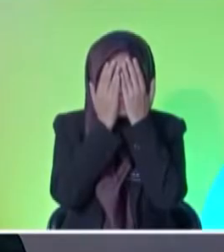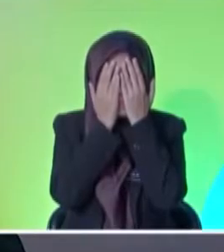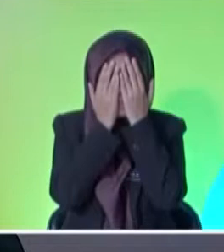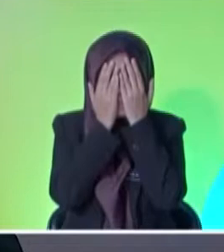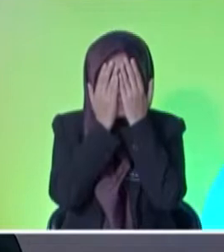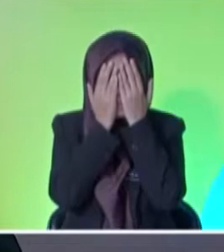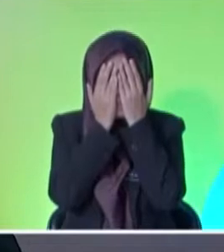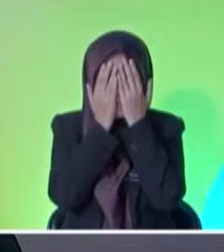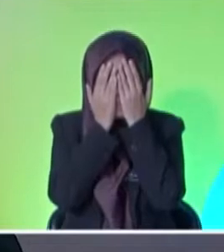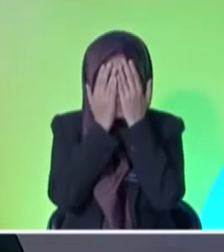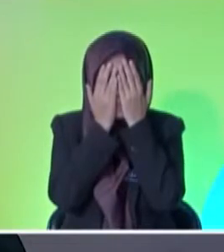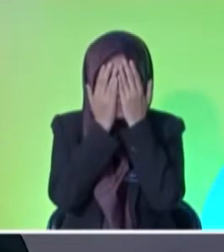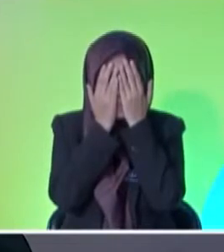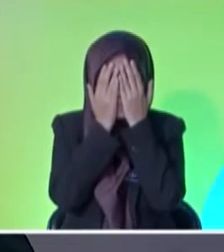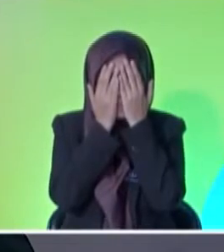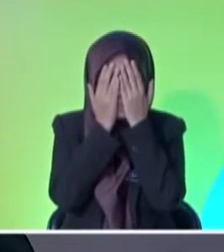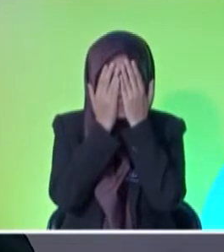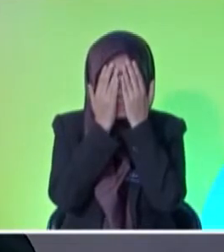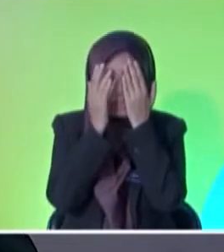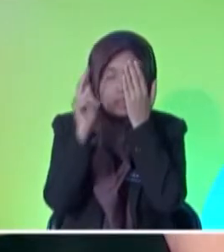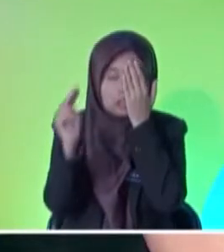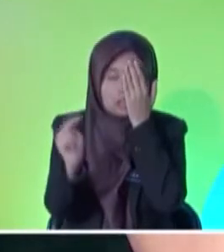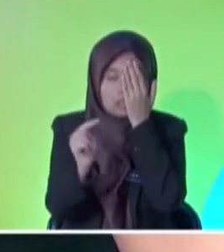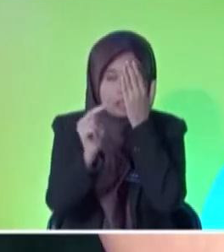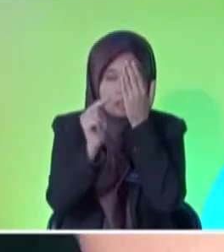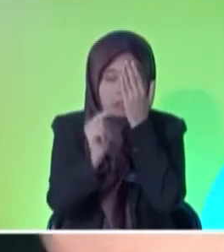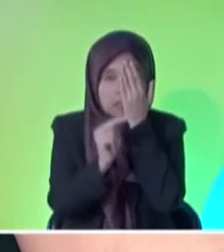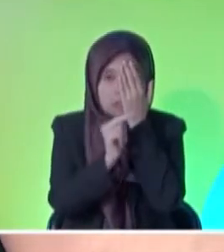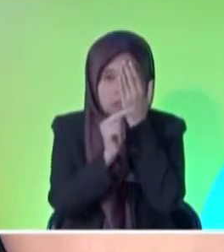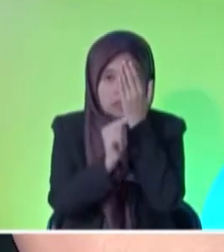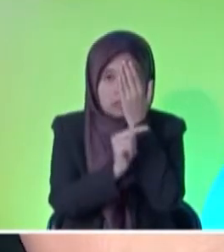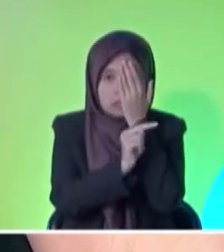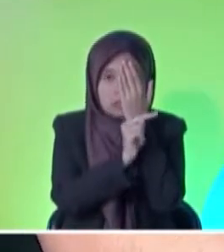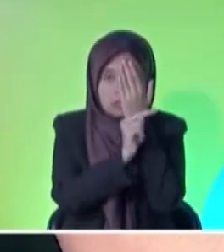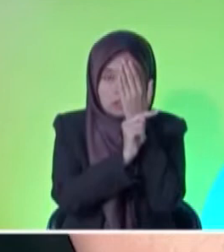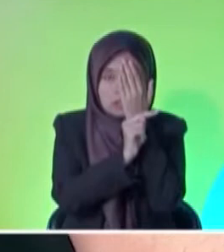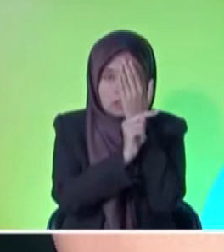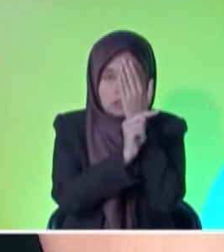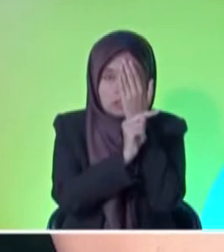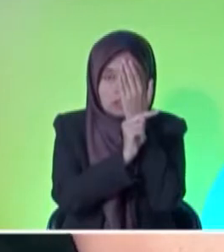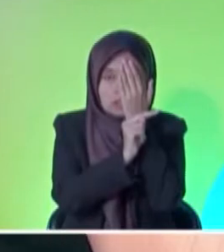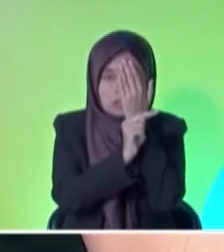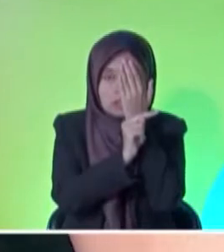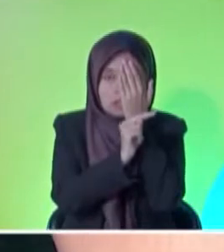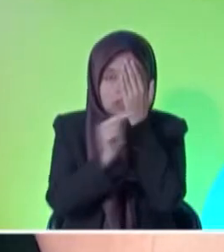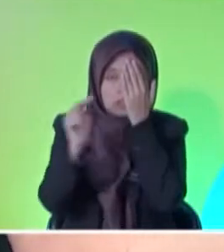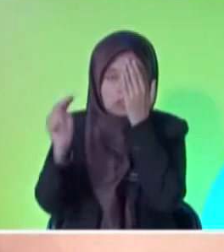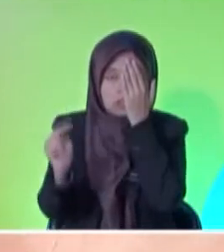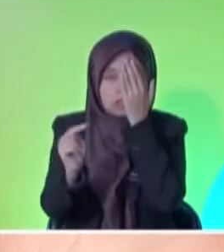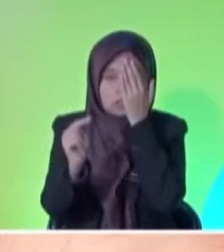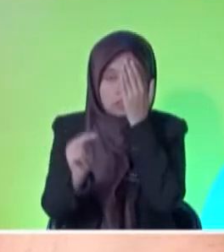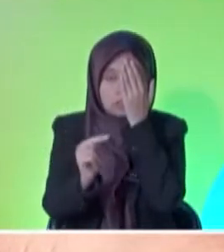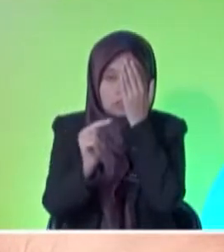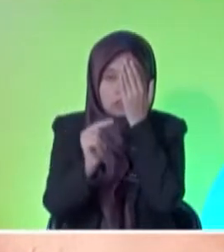tengah atau dulu nawaitut nawaitut tayamum Ah saya mengubah tayamum listibahati